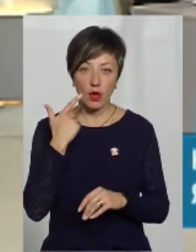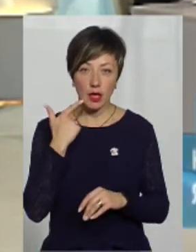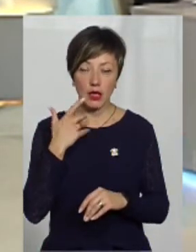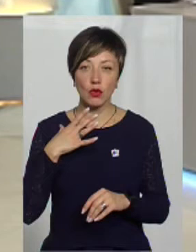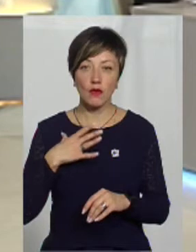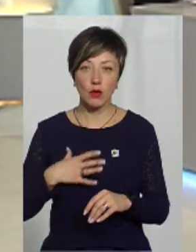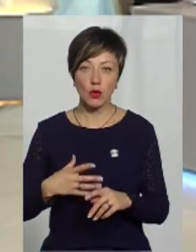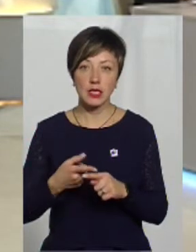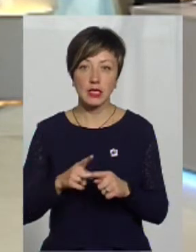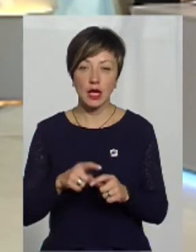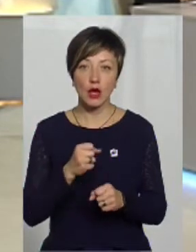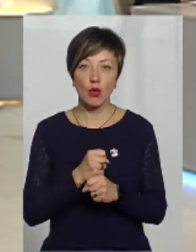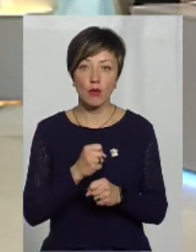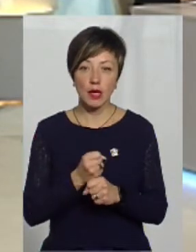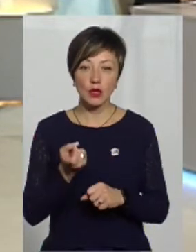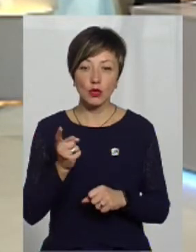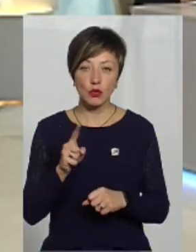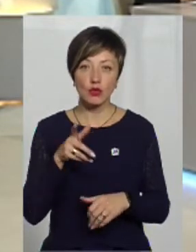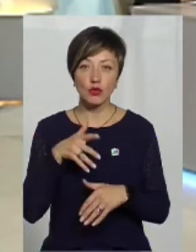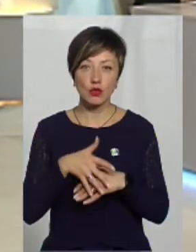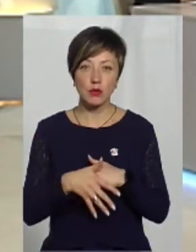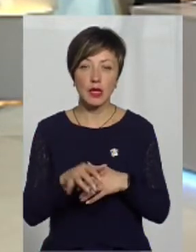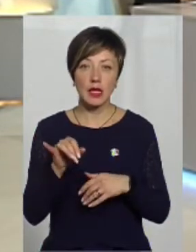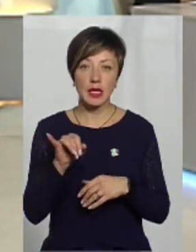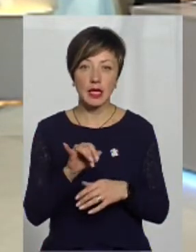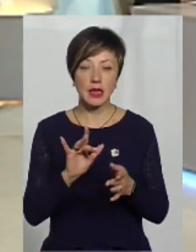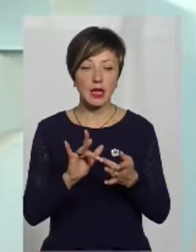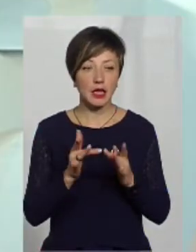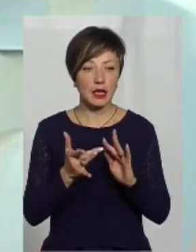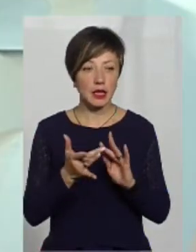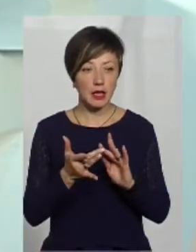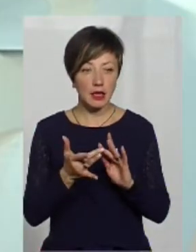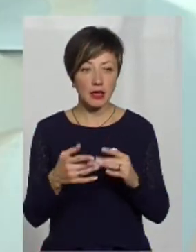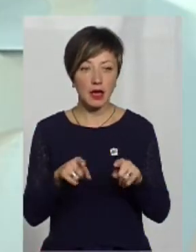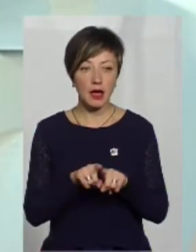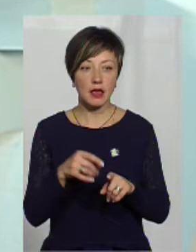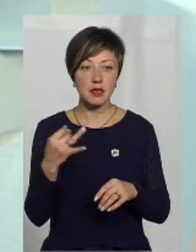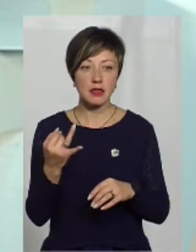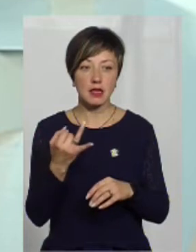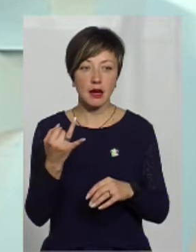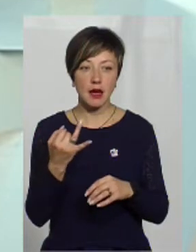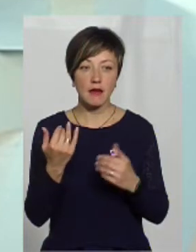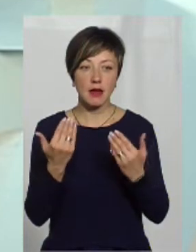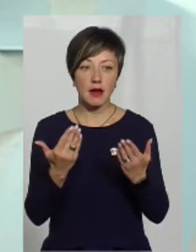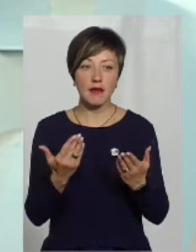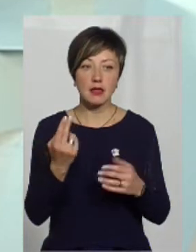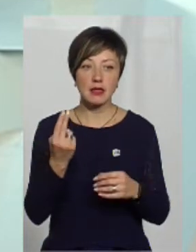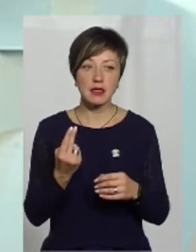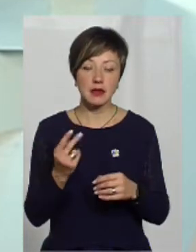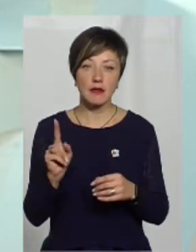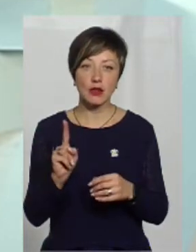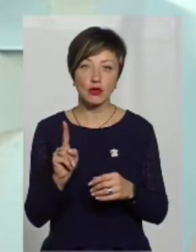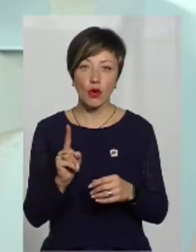якби довелося це робити, тому зрозуміло, і, до речі, інтернет підключення, така цікава просто для вас цифра,